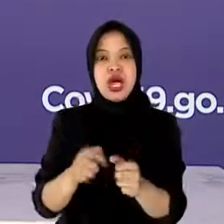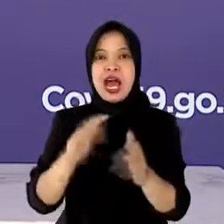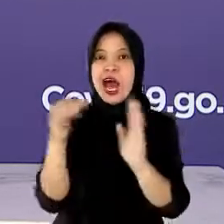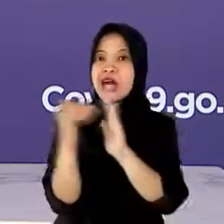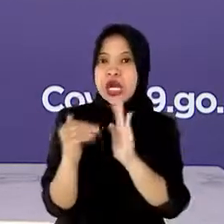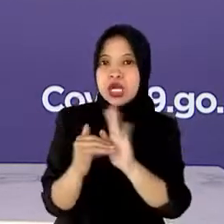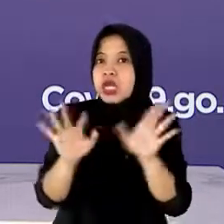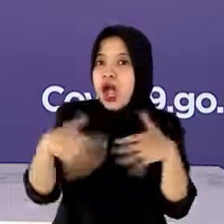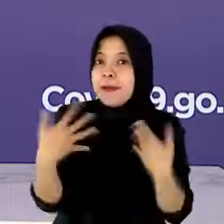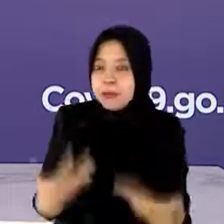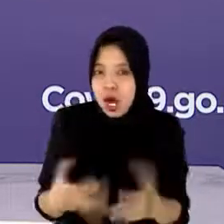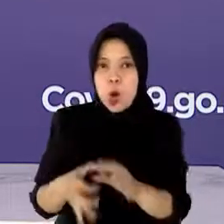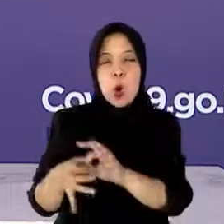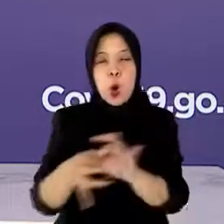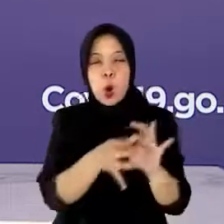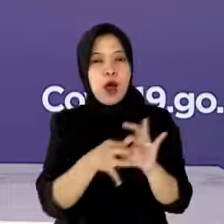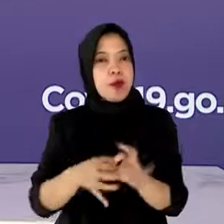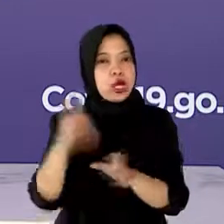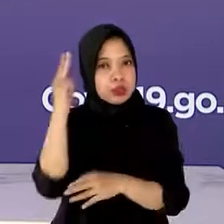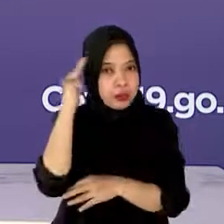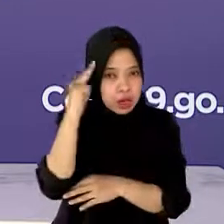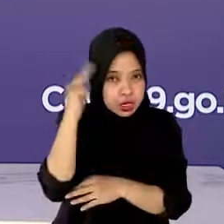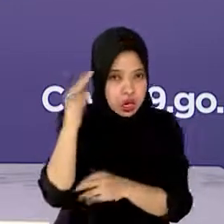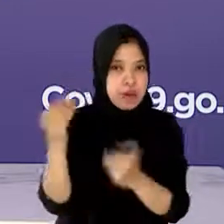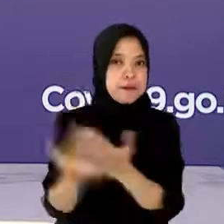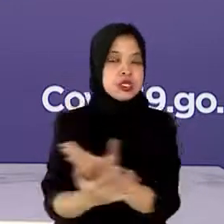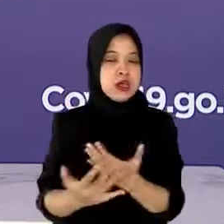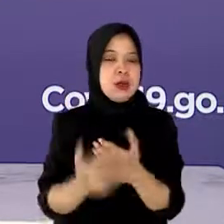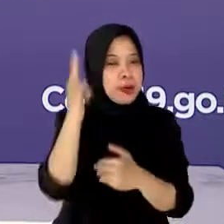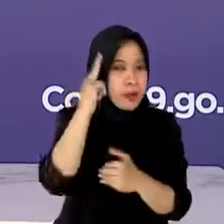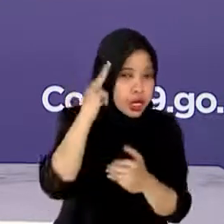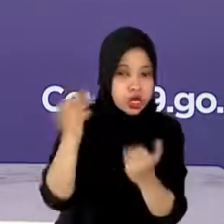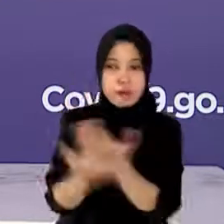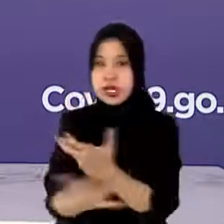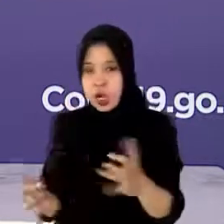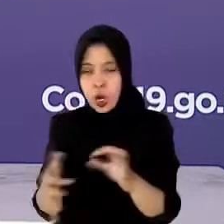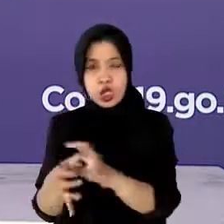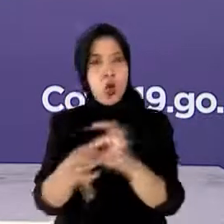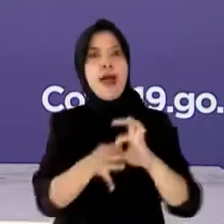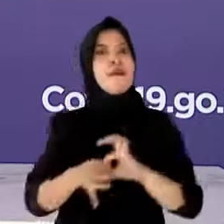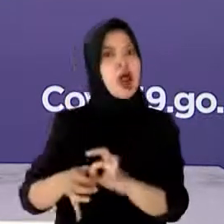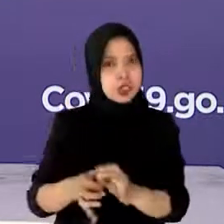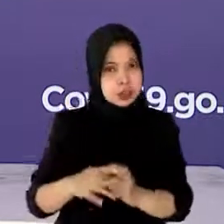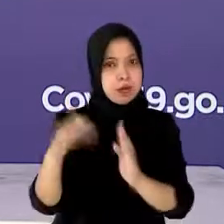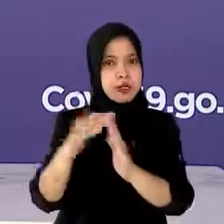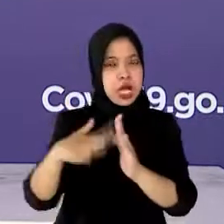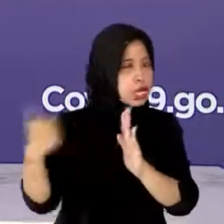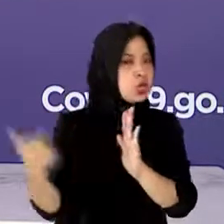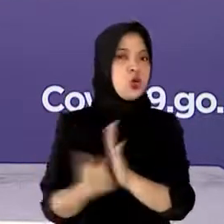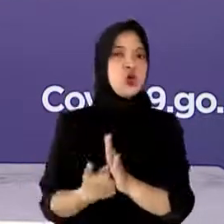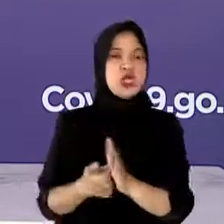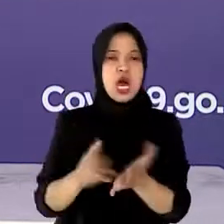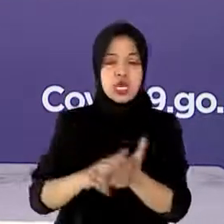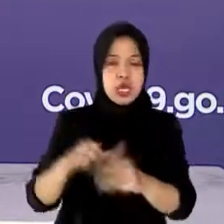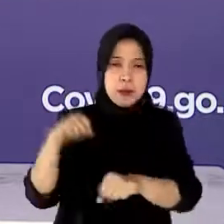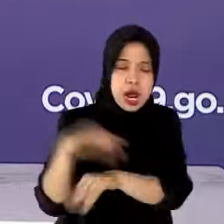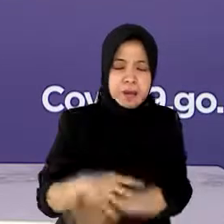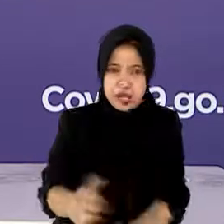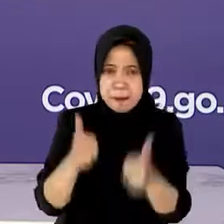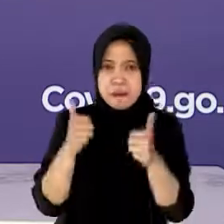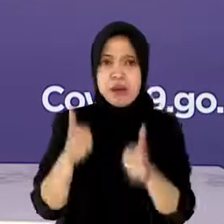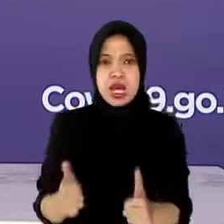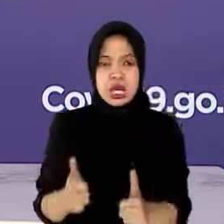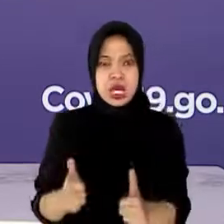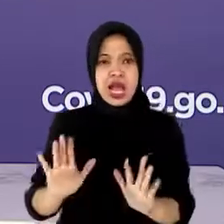syarat kolaborasi pemerintah dan masyarakat harus bisa mensukseskan kebijakan yang telah ada agar efektif dan